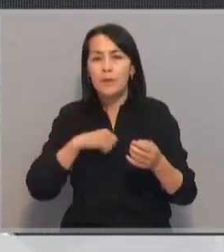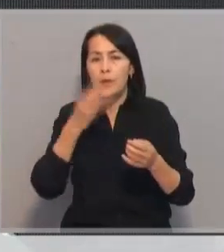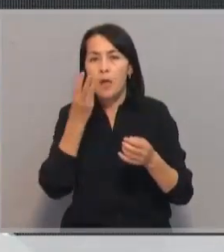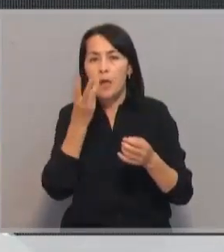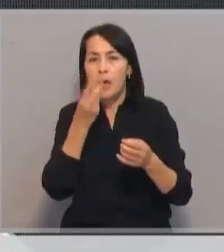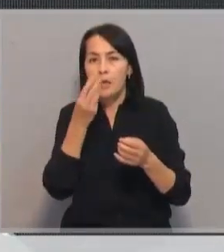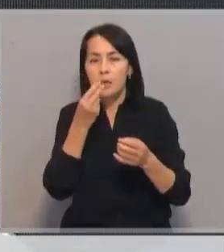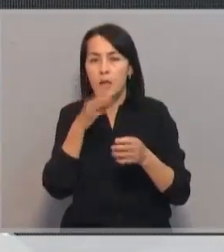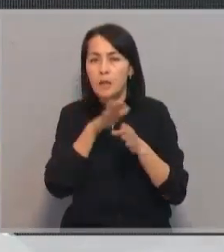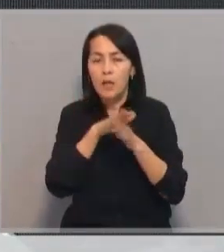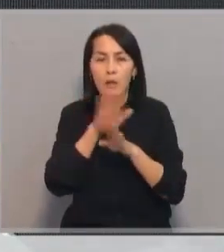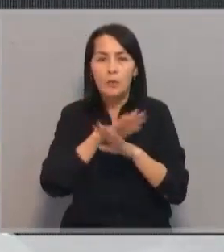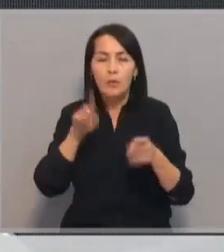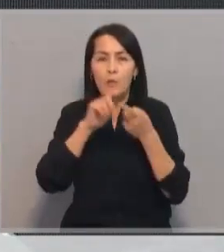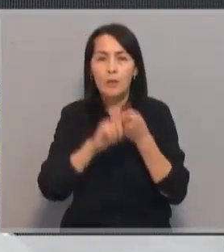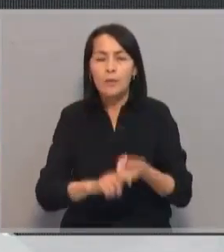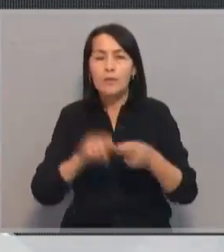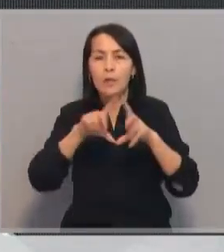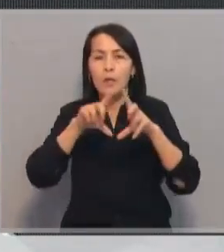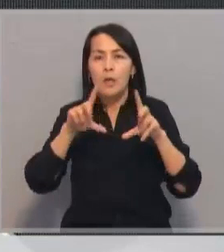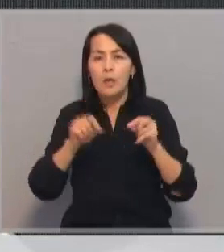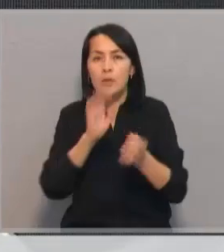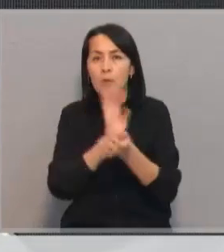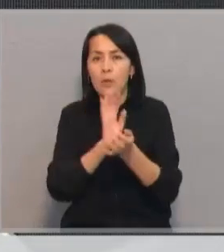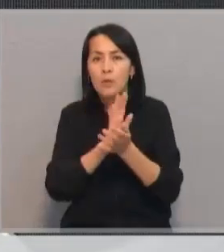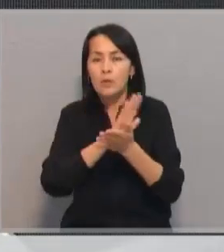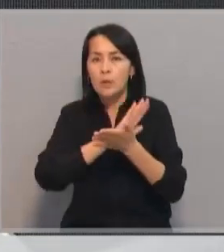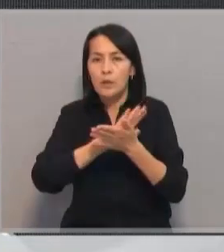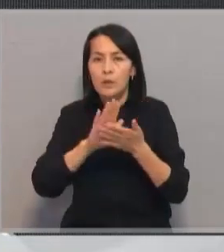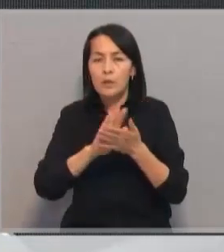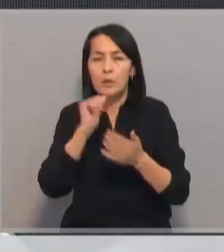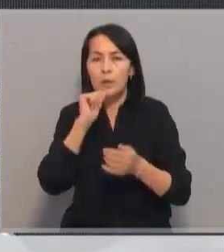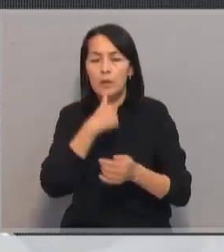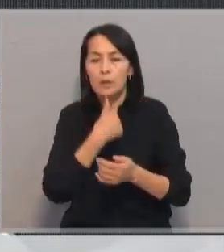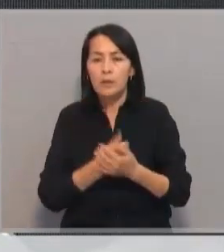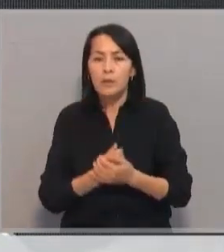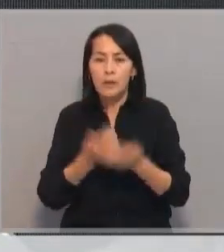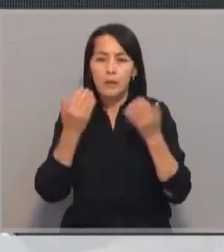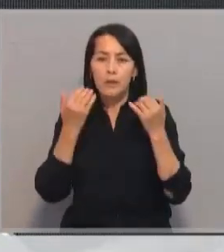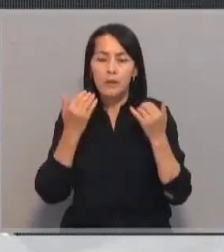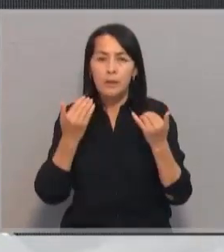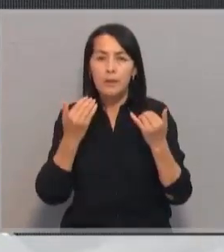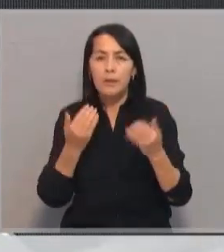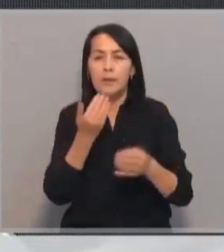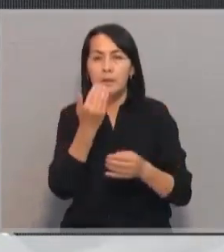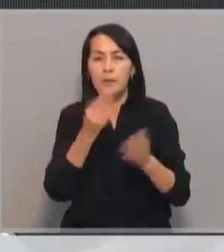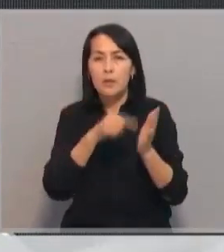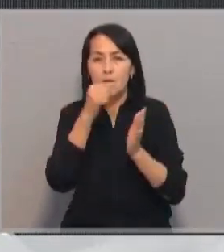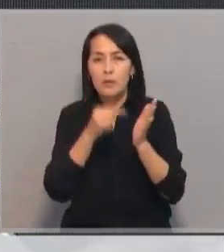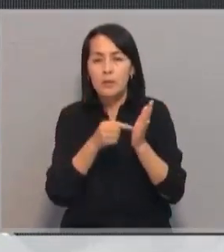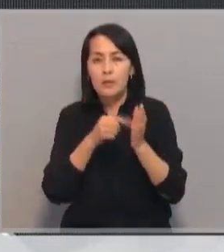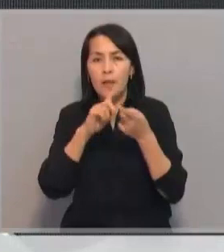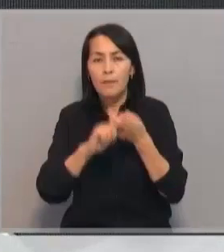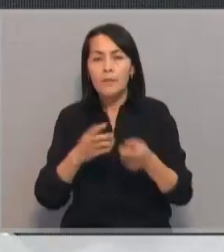қаржыларын ақтамауына байланысты ол мекеме қоқысты тазалаудың көп жерден бас тартқан болатын. Енді сіздің сұрағыңызға байланысты